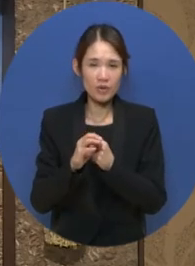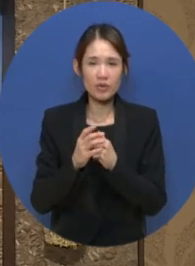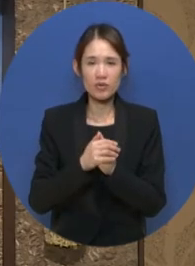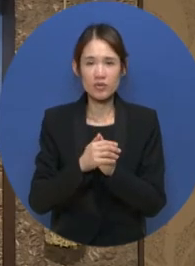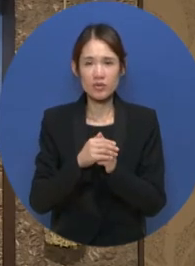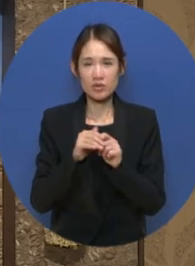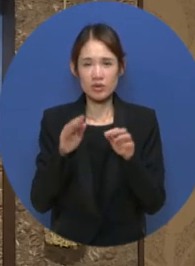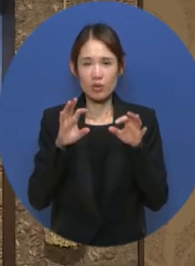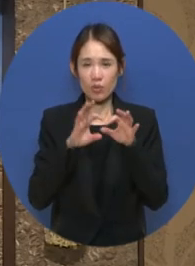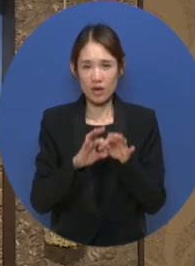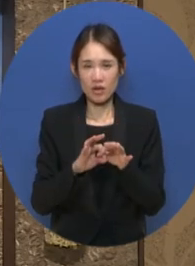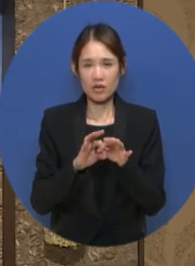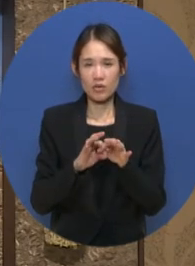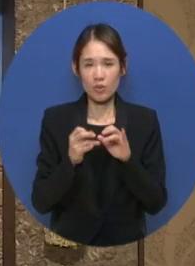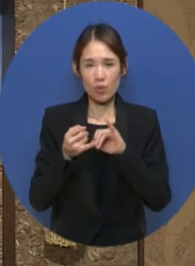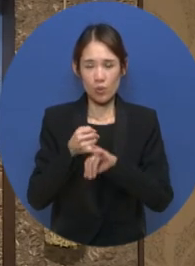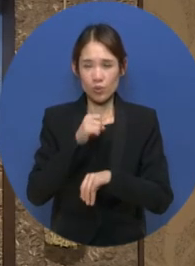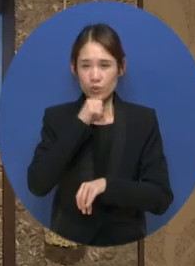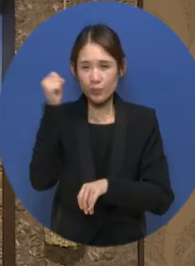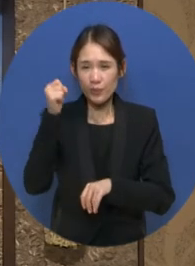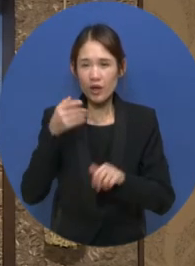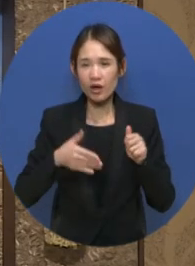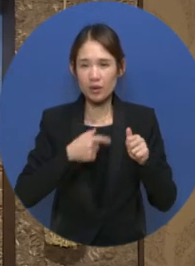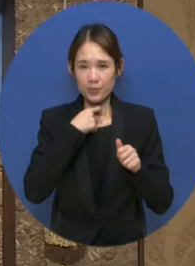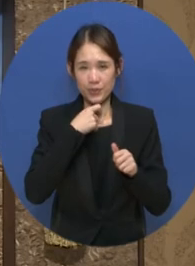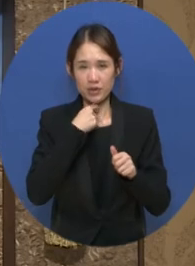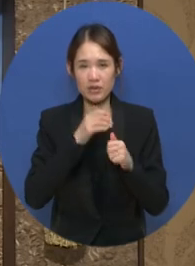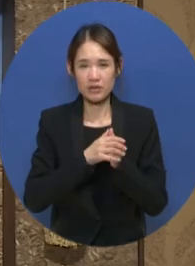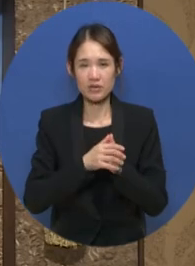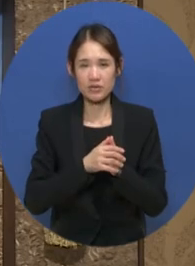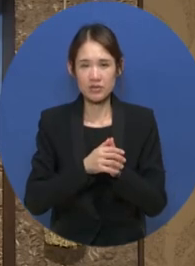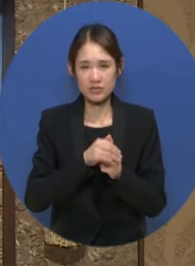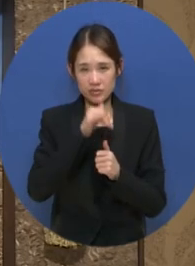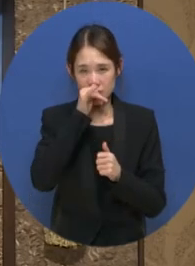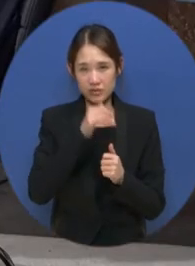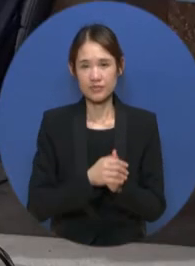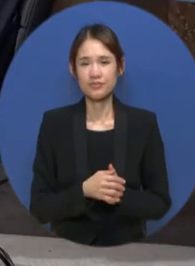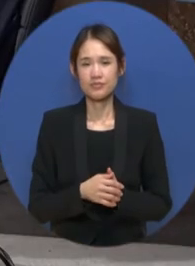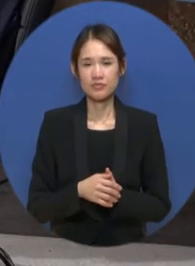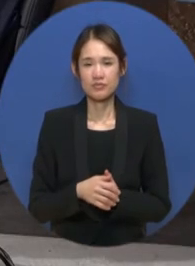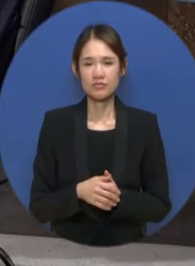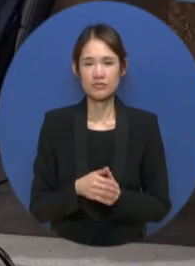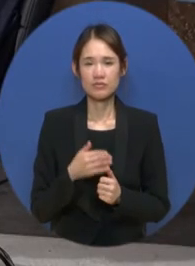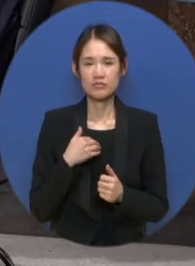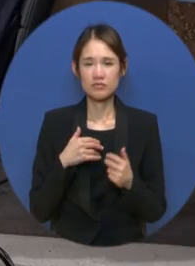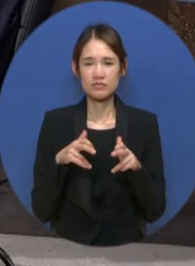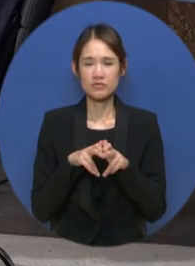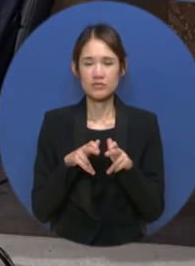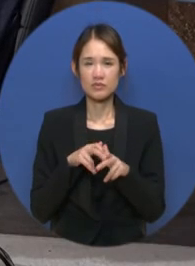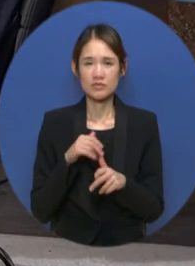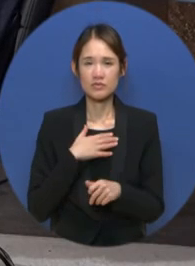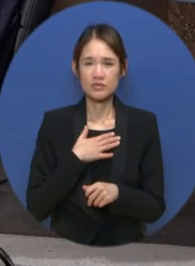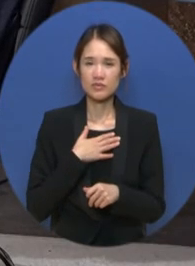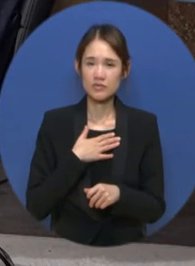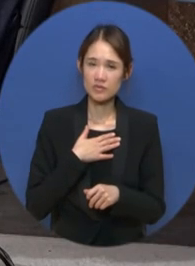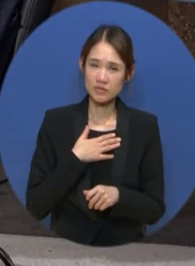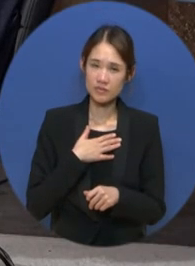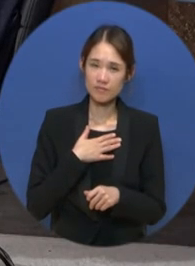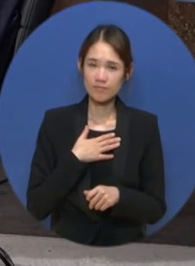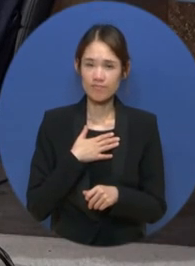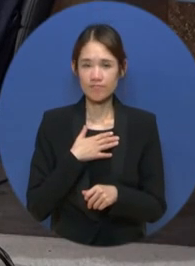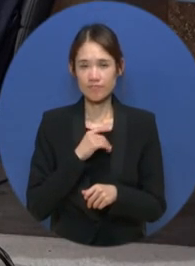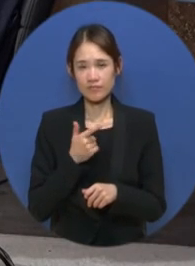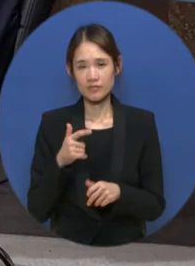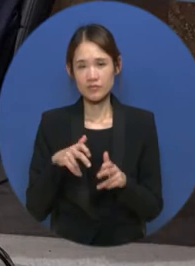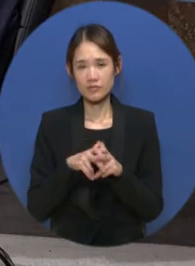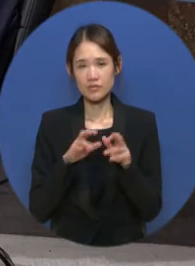되며 이 부분들이 반드시 좀 통과가 됐으면 하는 그런 발음이 조금 있습니다 아 네 그 저도 이 장애 감수성 이라든지